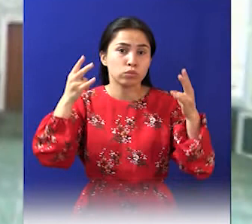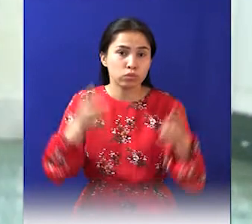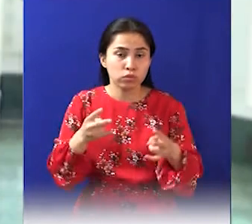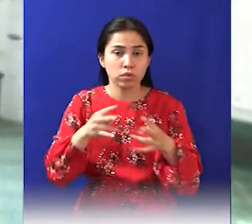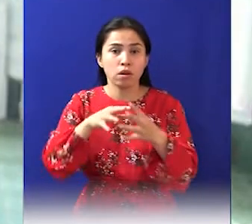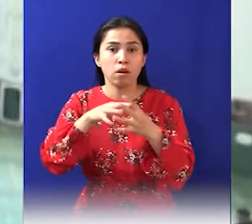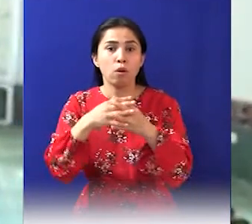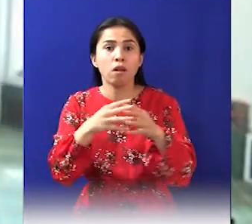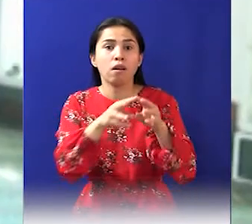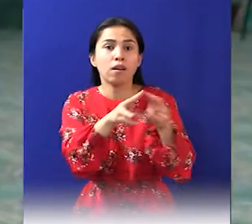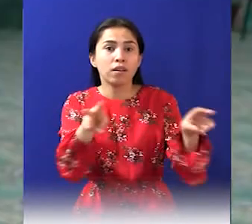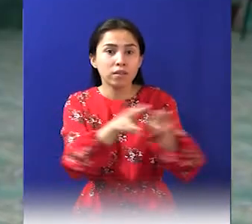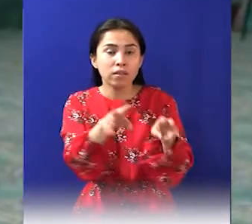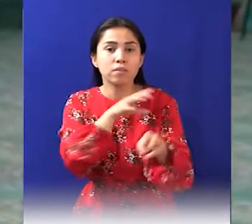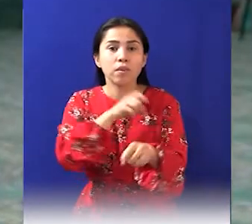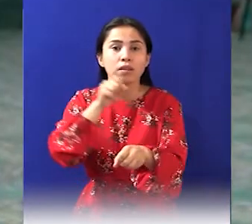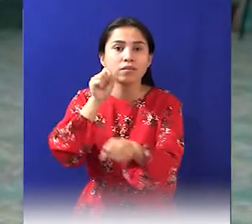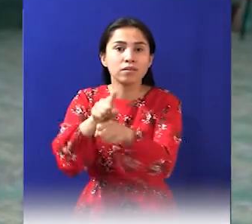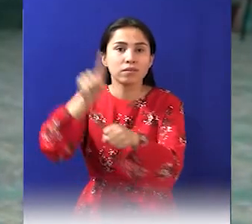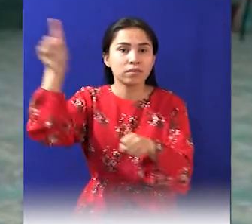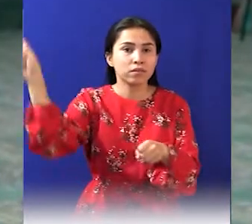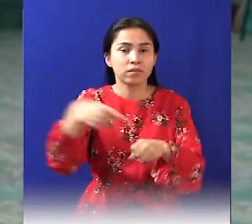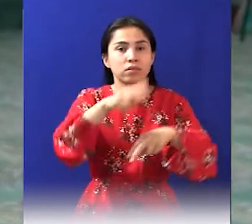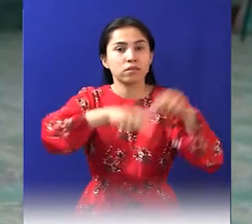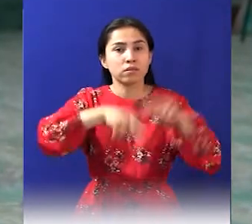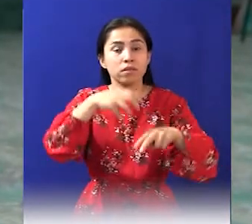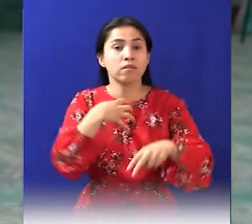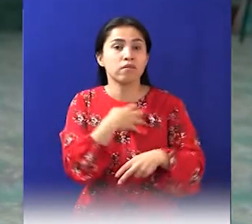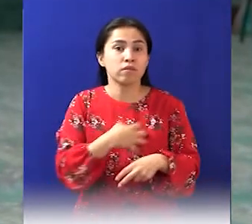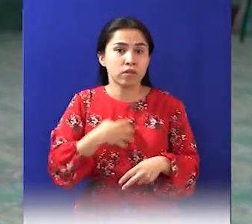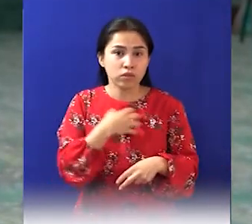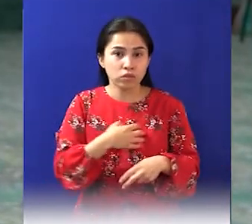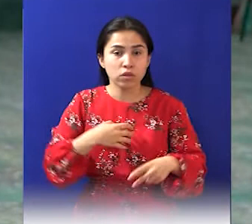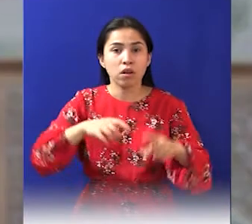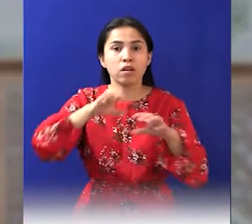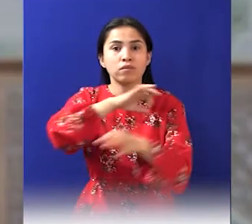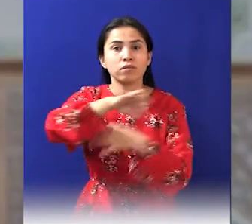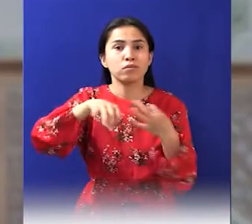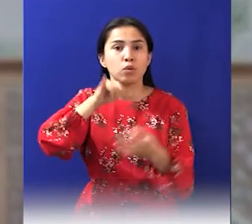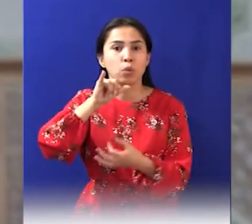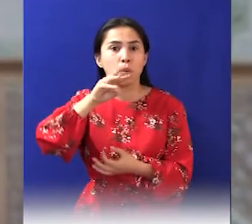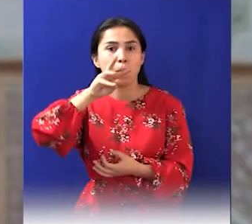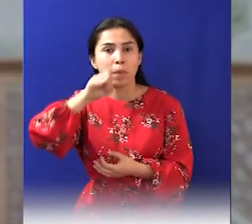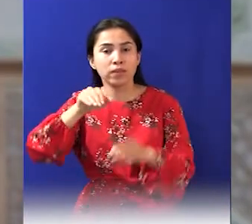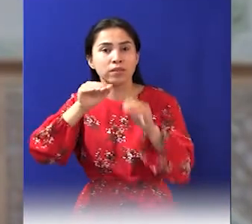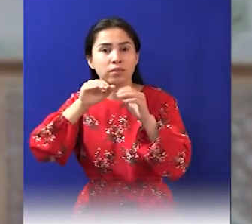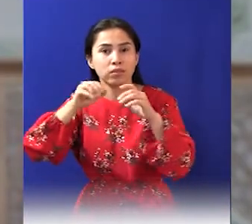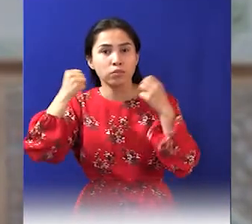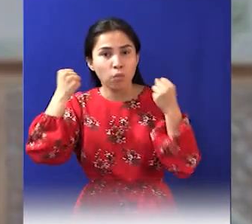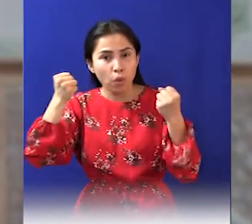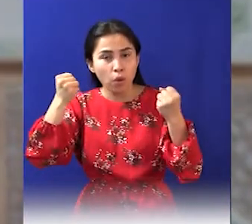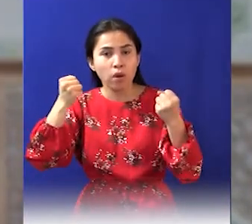төмен отбасыларға қайырымдылық жасалып, халықтың ынтымағын арттыру мақсатында уағыз насихаттар онлайн форматта жүргізіледі. Дегенмен құлшылық үйлеріне адамдардың